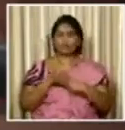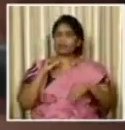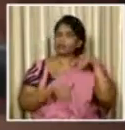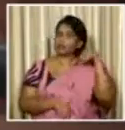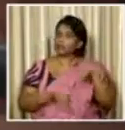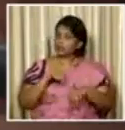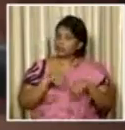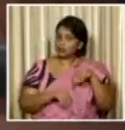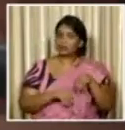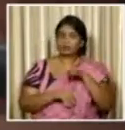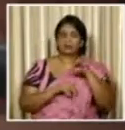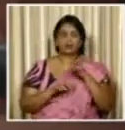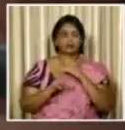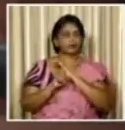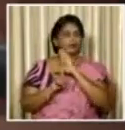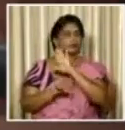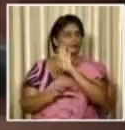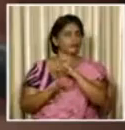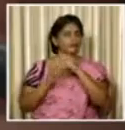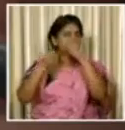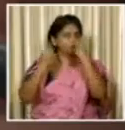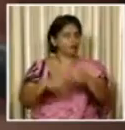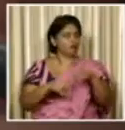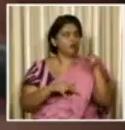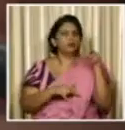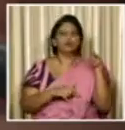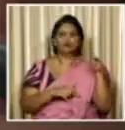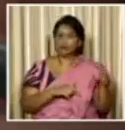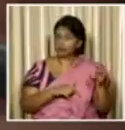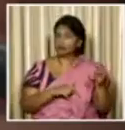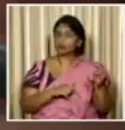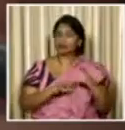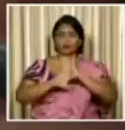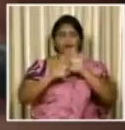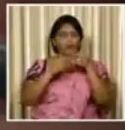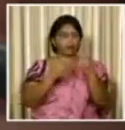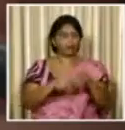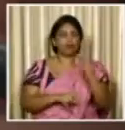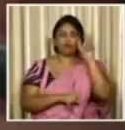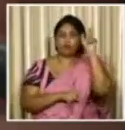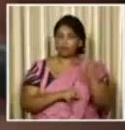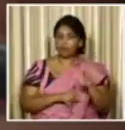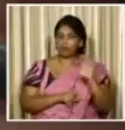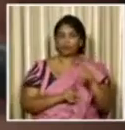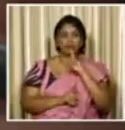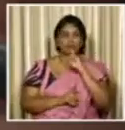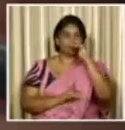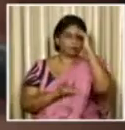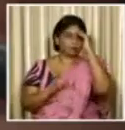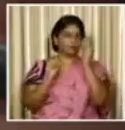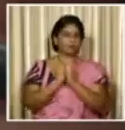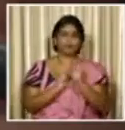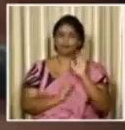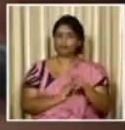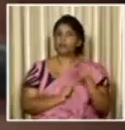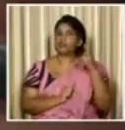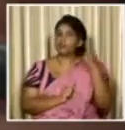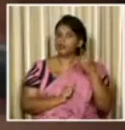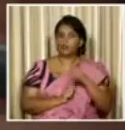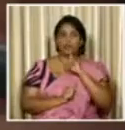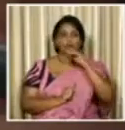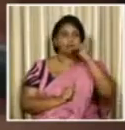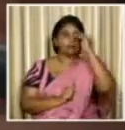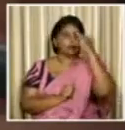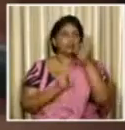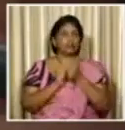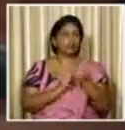saha samaja sansthawala bindawetima visunut ei weherunu pudgale bawata kathanayakawaraya patwuna. Enisa kathanayakawarayata